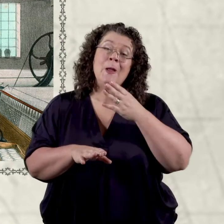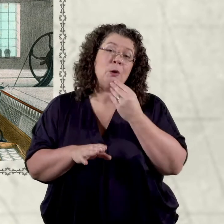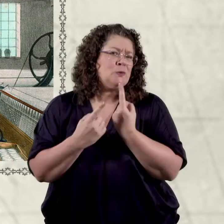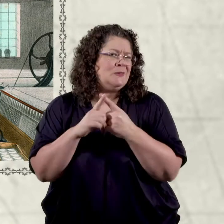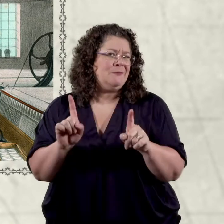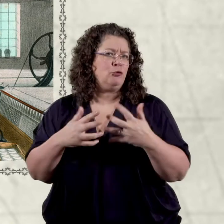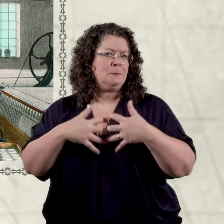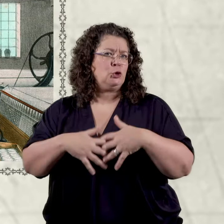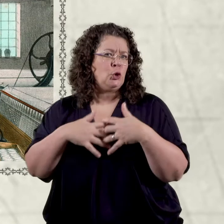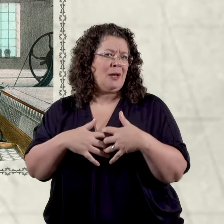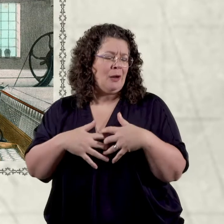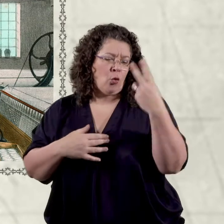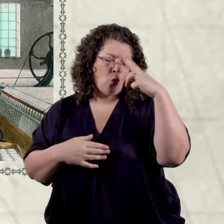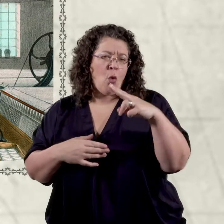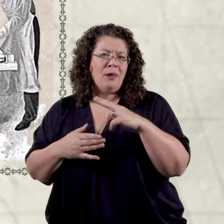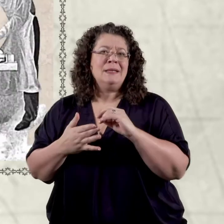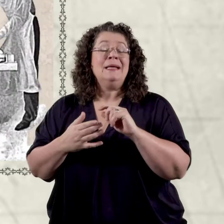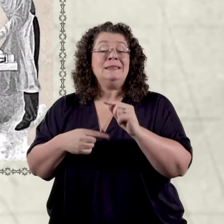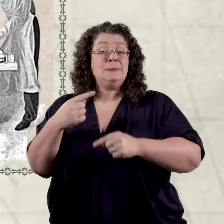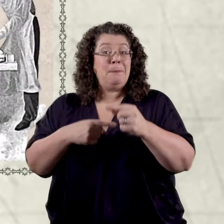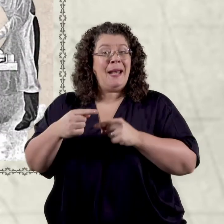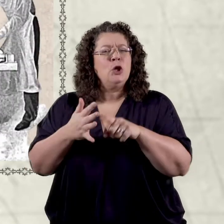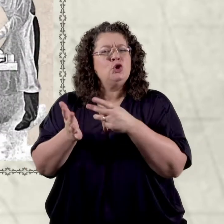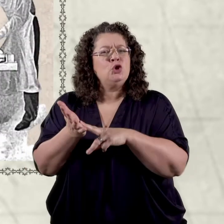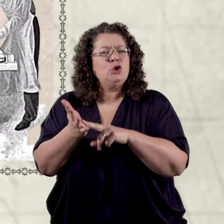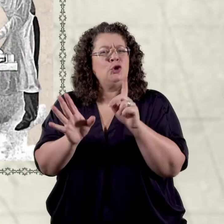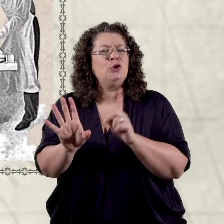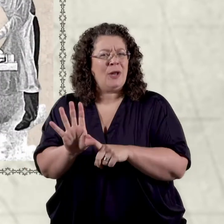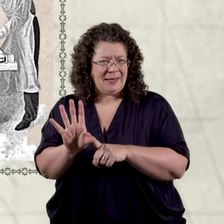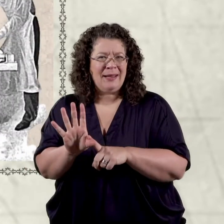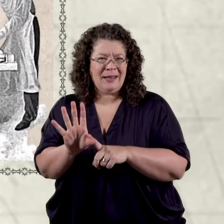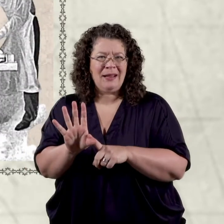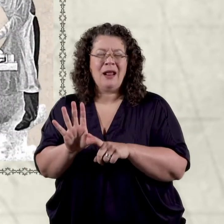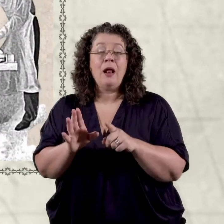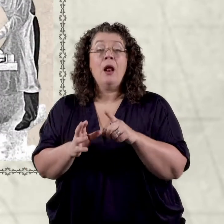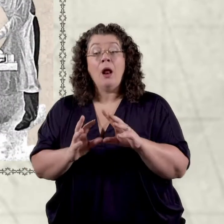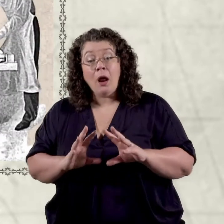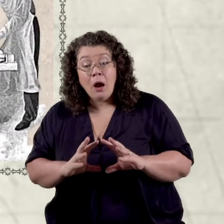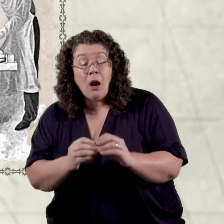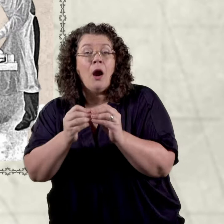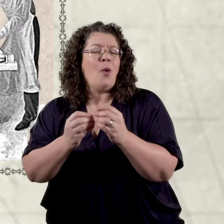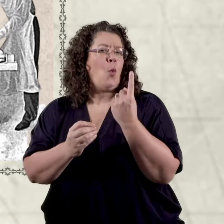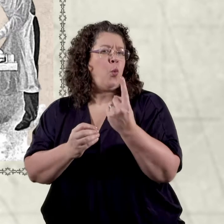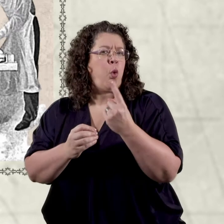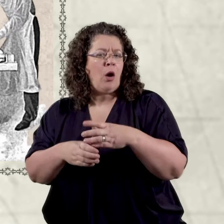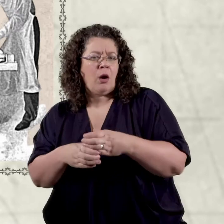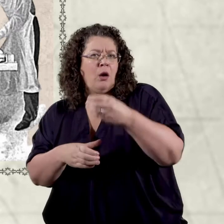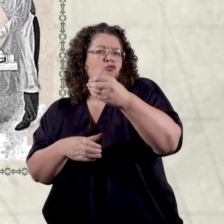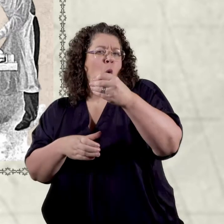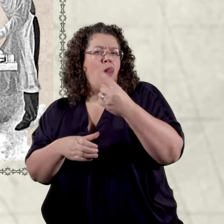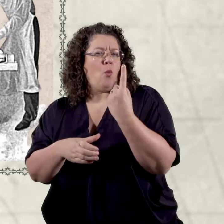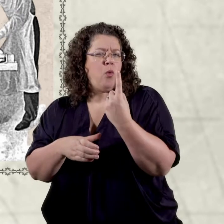yn berchen ar y milnyddu. Y sianynyddu oedd ganddo ef. A